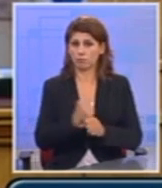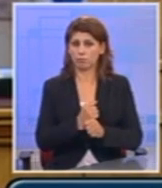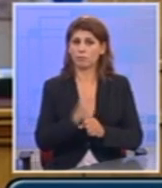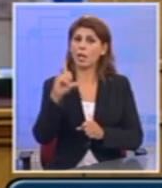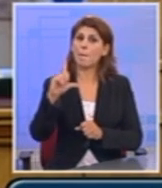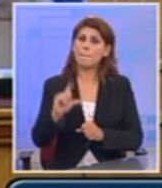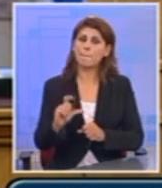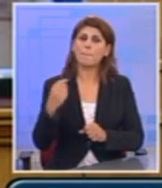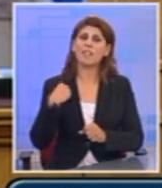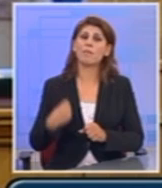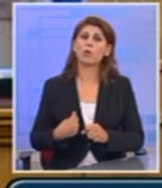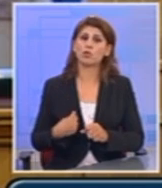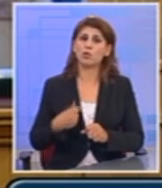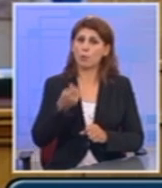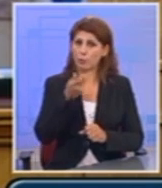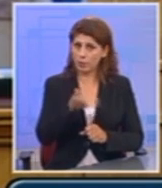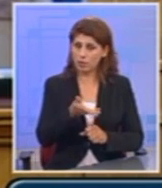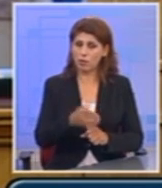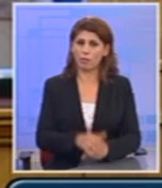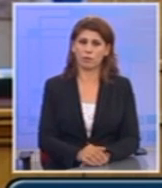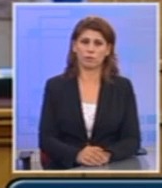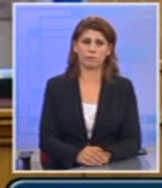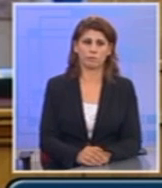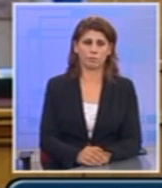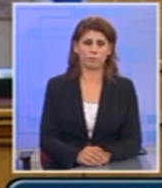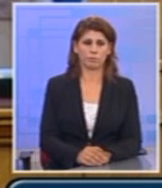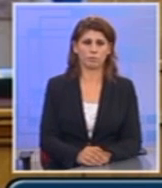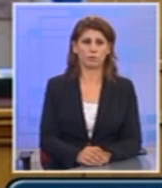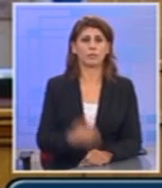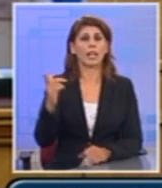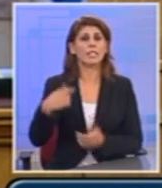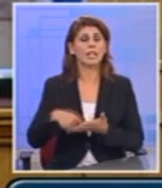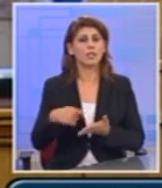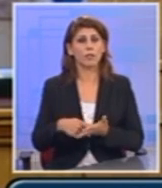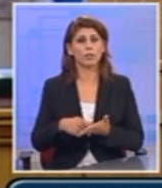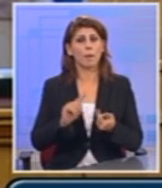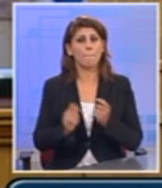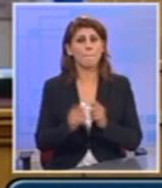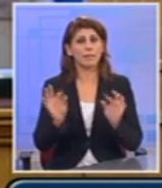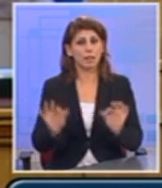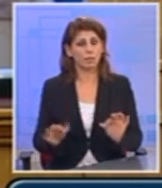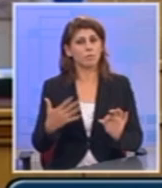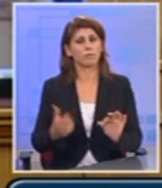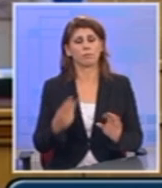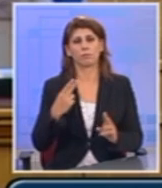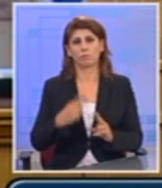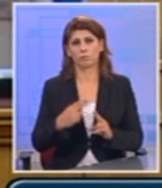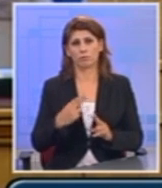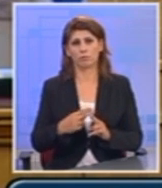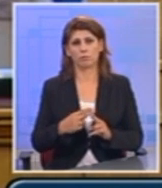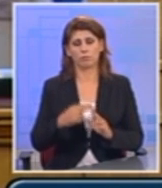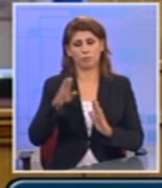μείωση των δημοσίων δαπανών και οι συνταξιοδοτικές μετα ίσης είχαν σημαντι